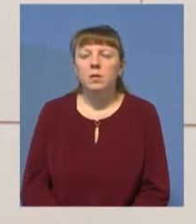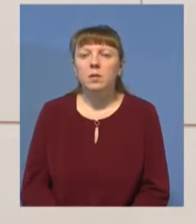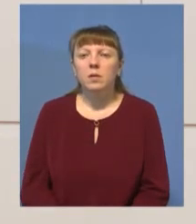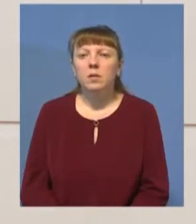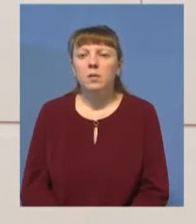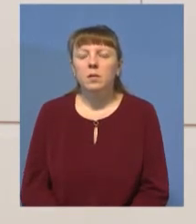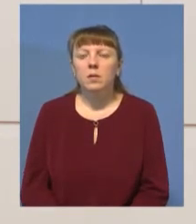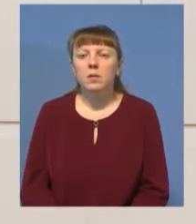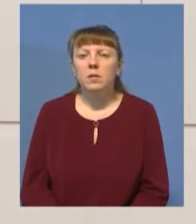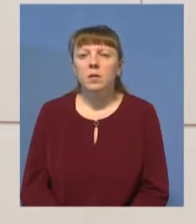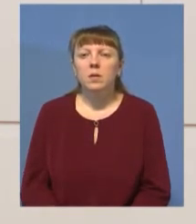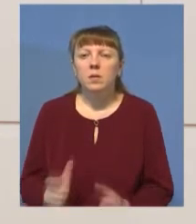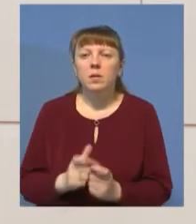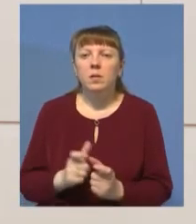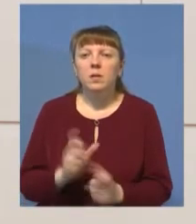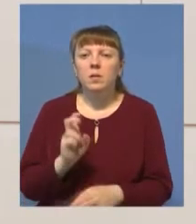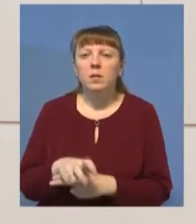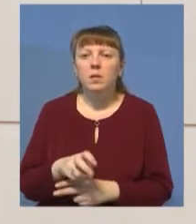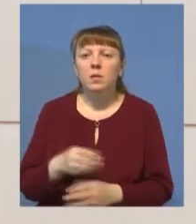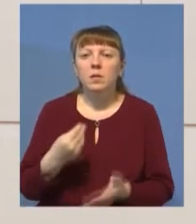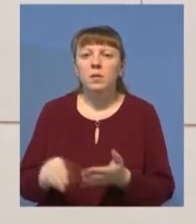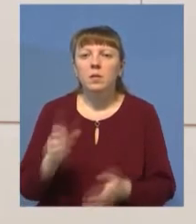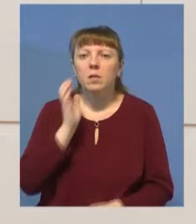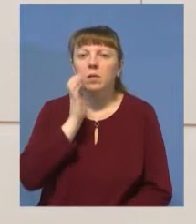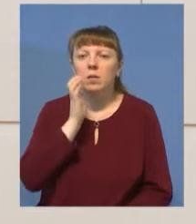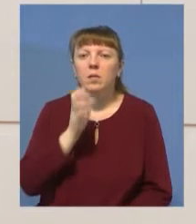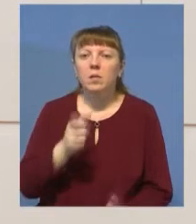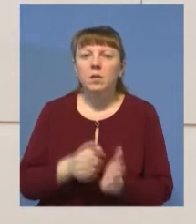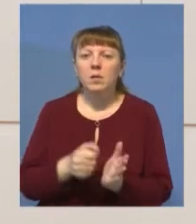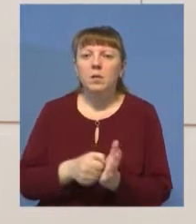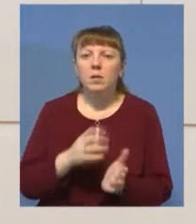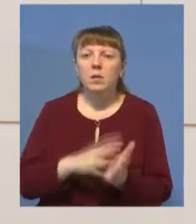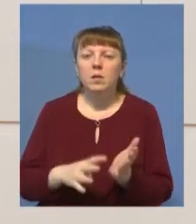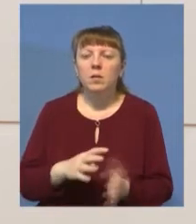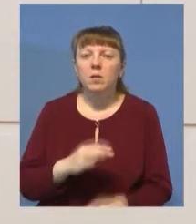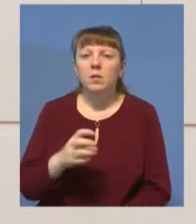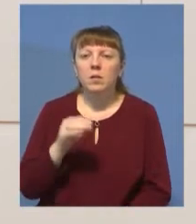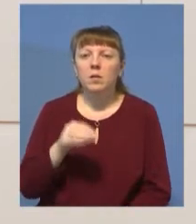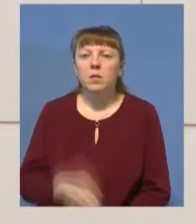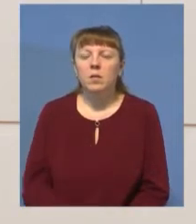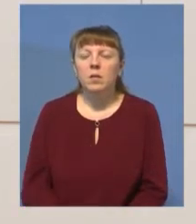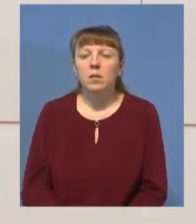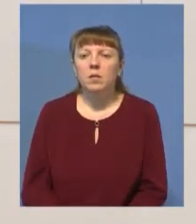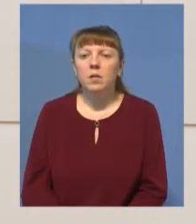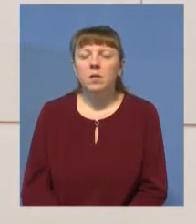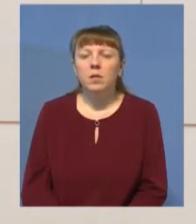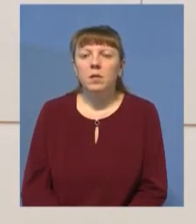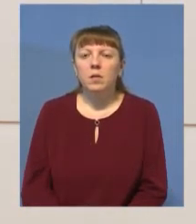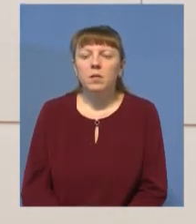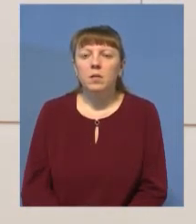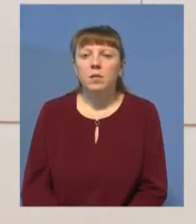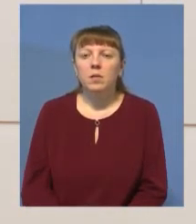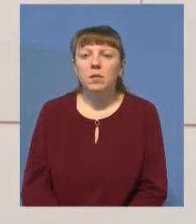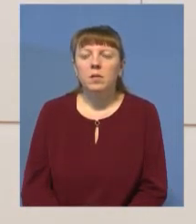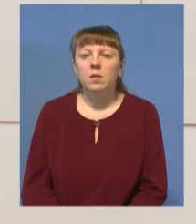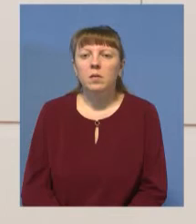Этот человек сходил в магазин, купил орехи на стоимость 696 тенге, выявил, что эти орехи,